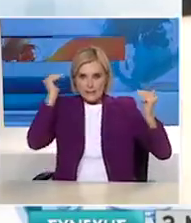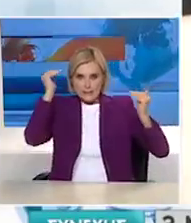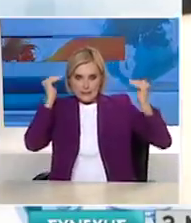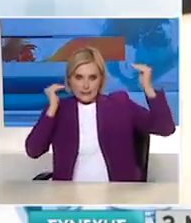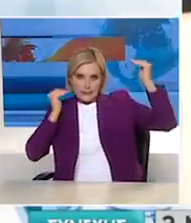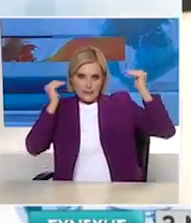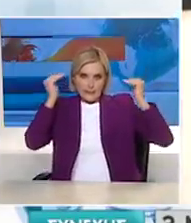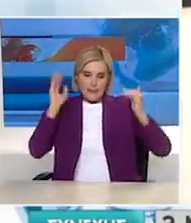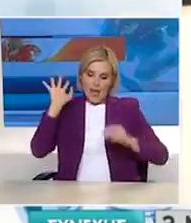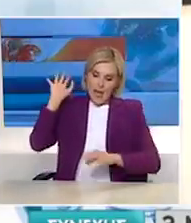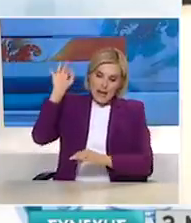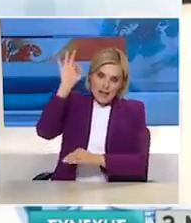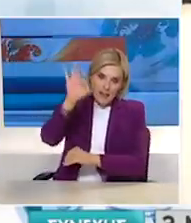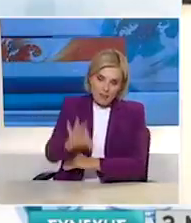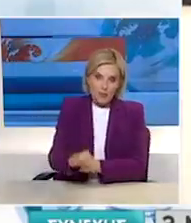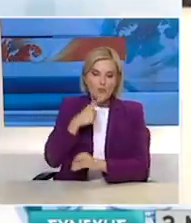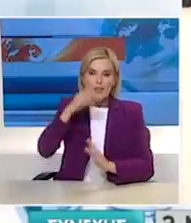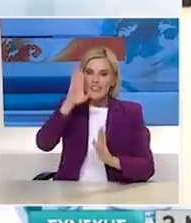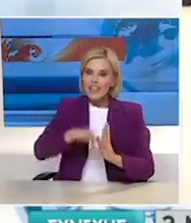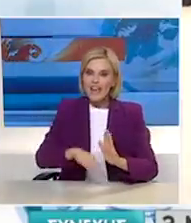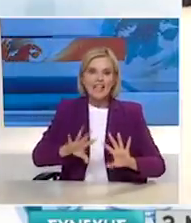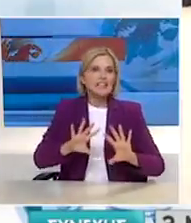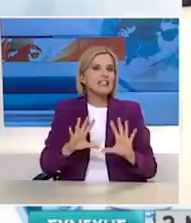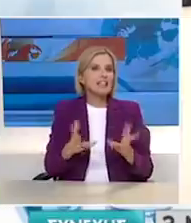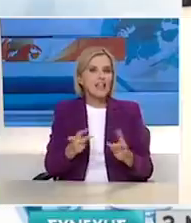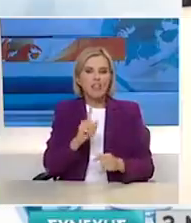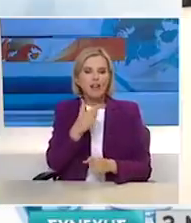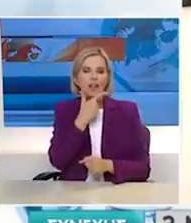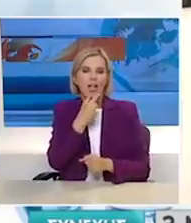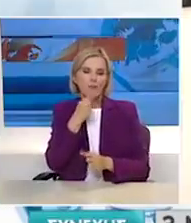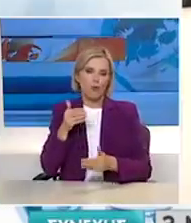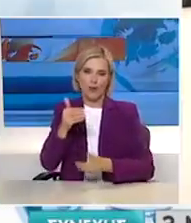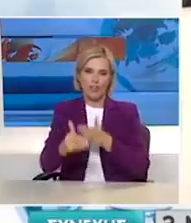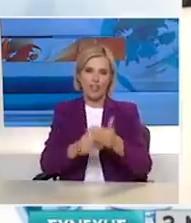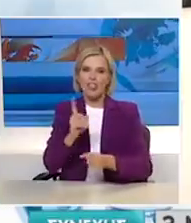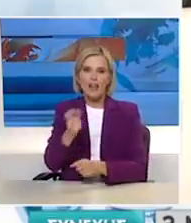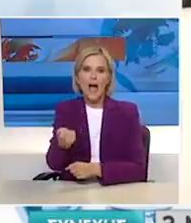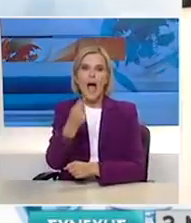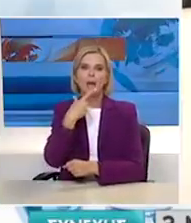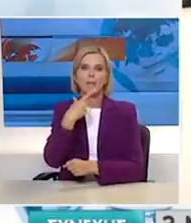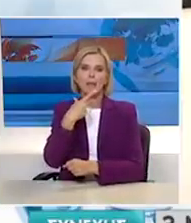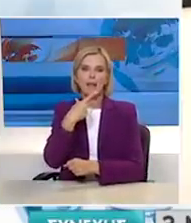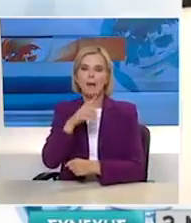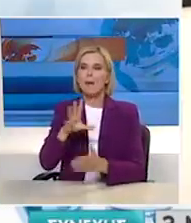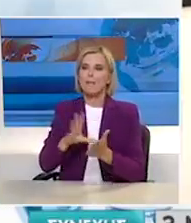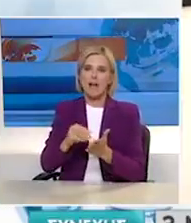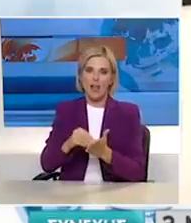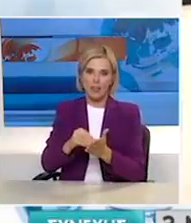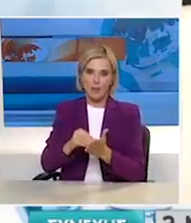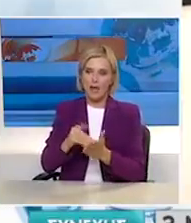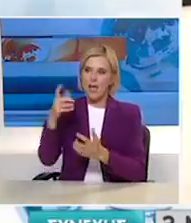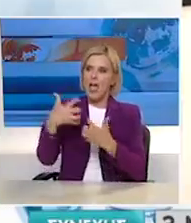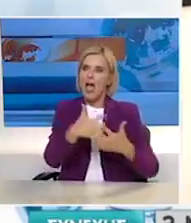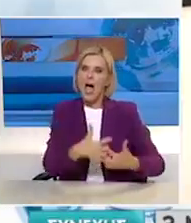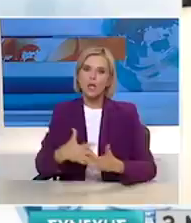προκειμένου να φτάσουμε στο τελικό προϊόν. Δεν είναι μια εύκολη διαδικασία. Δεν είναι ένα χάπι που πατάς ένα κουμπί σε μια μηχανή, σε ένα